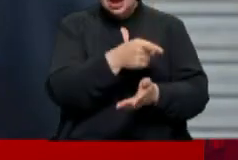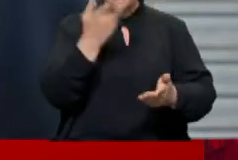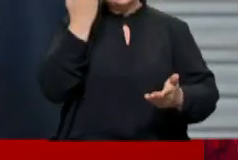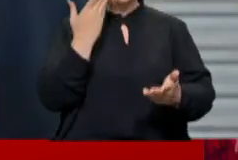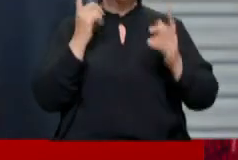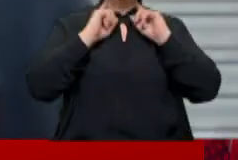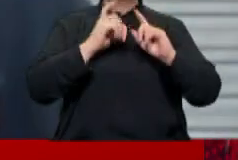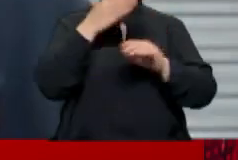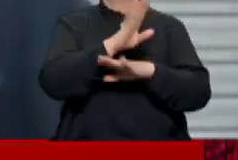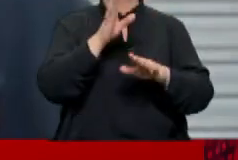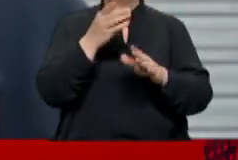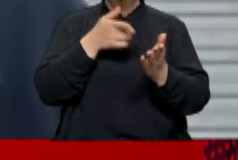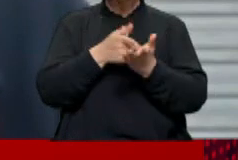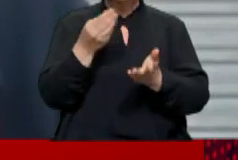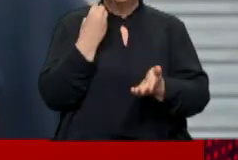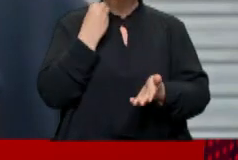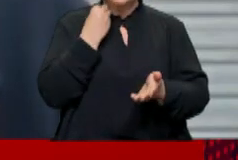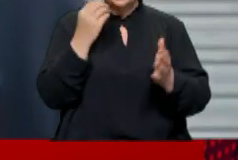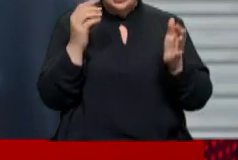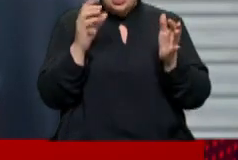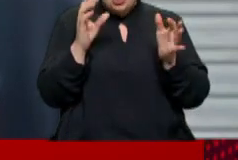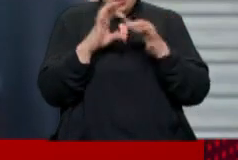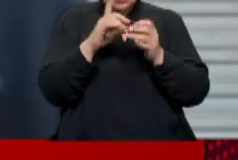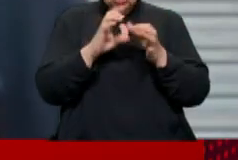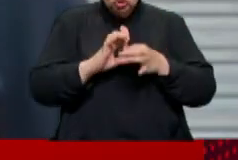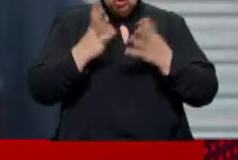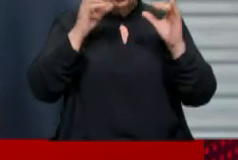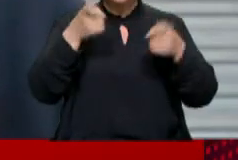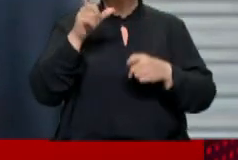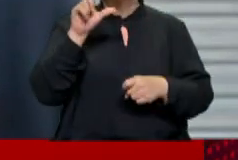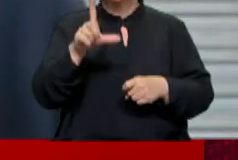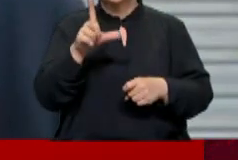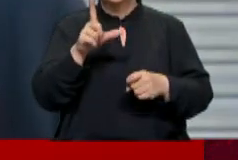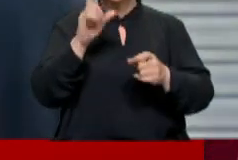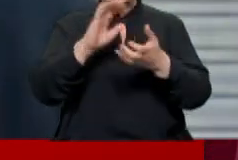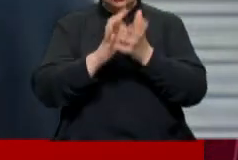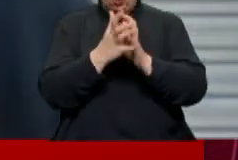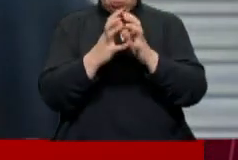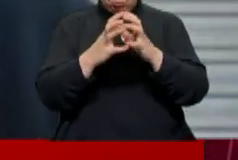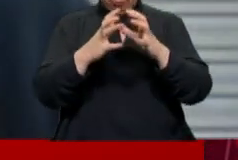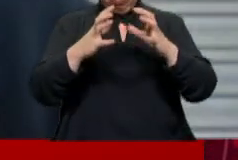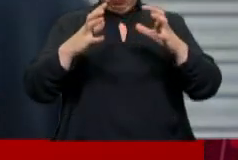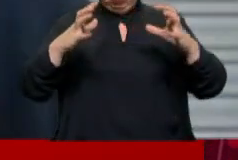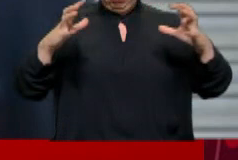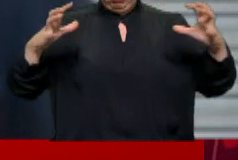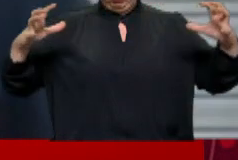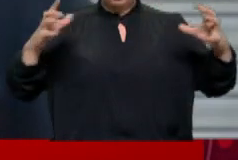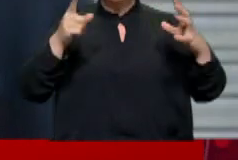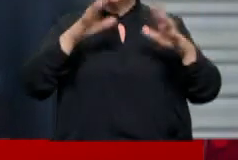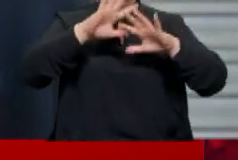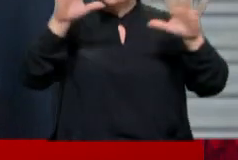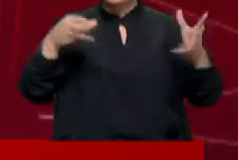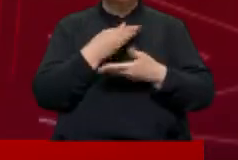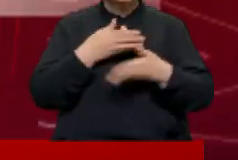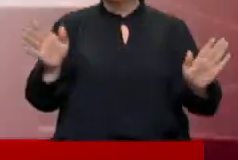keyfinden icrala düşmüyor. Yani çiftçi borçlarıyla alakalı da bir çözüm bulunması gerekiyor. Kartopu giderek büyüyor, yarın bir bakmışız bu kartopun altında